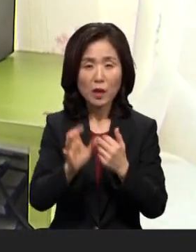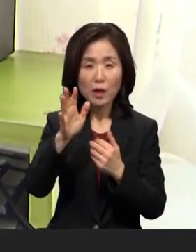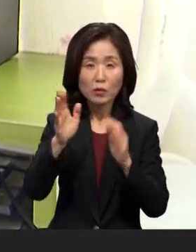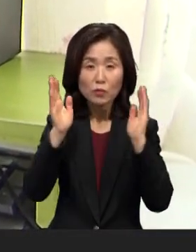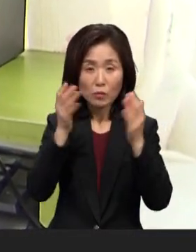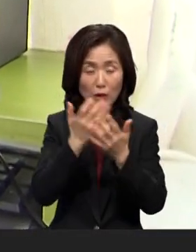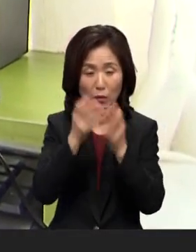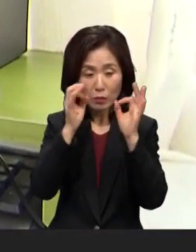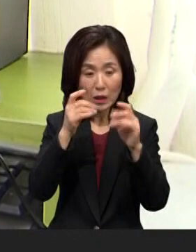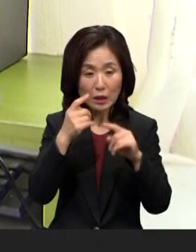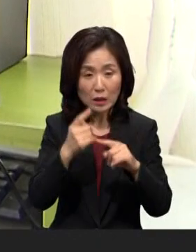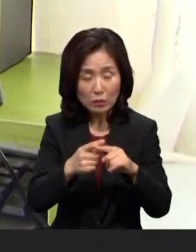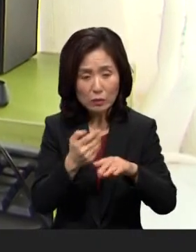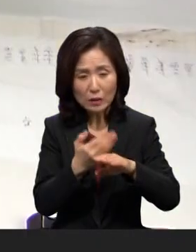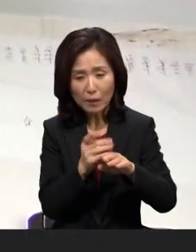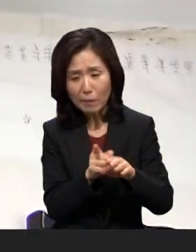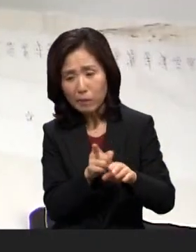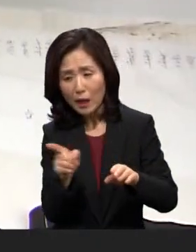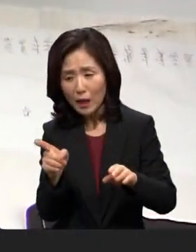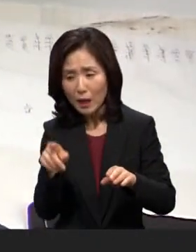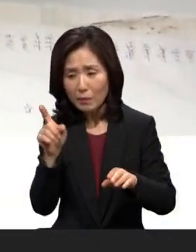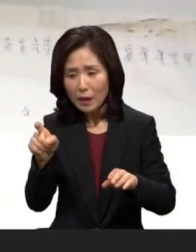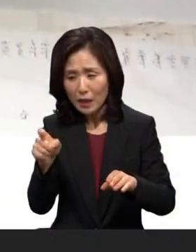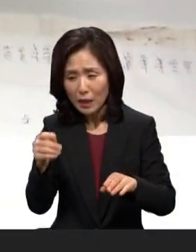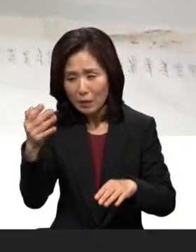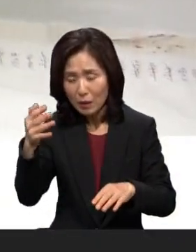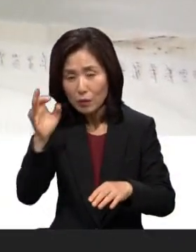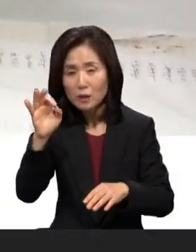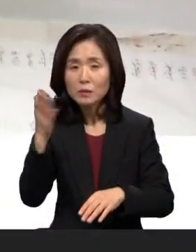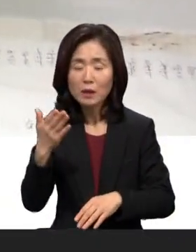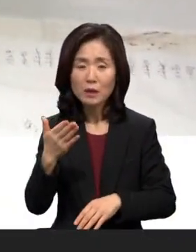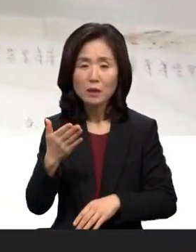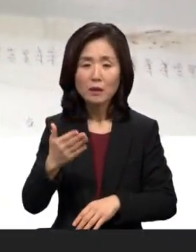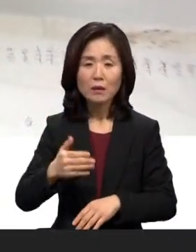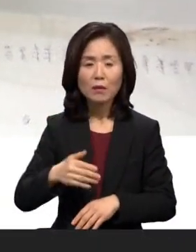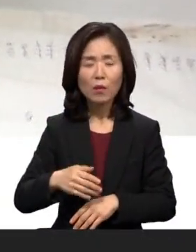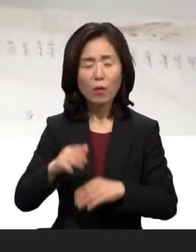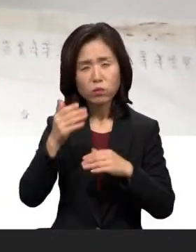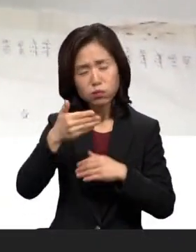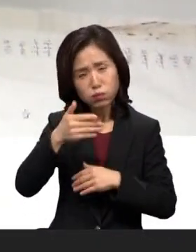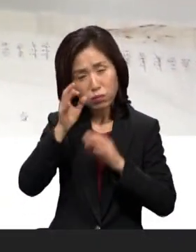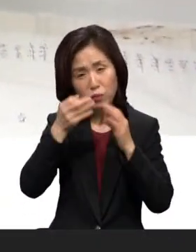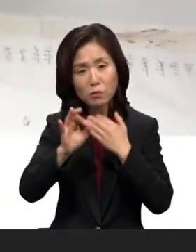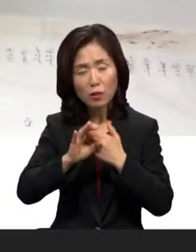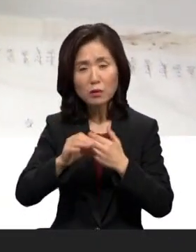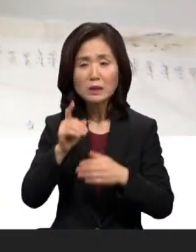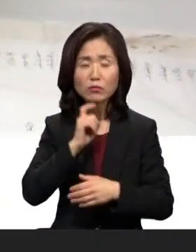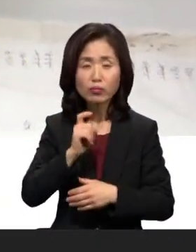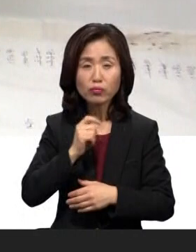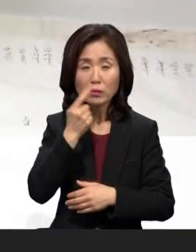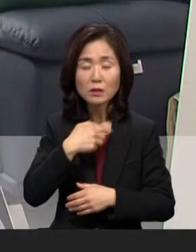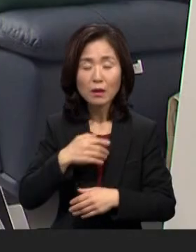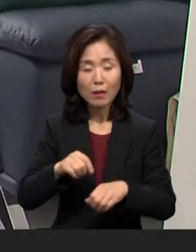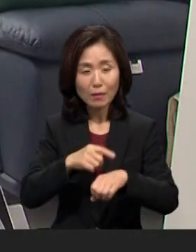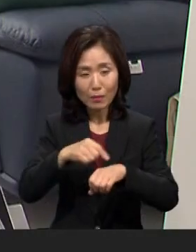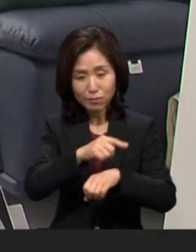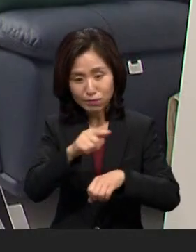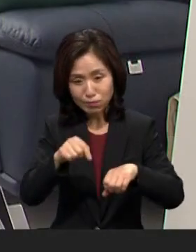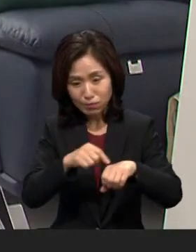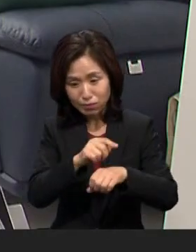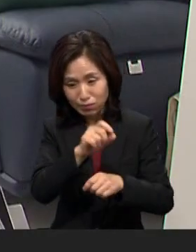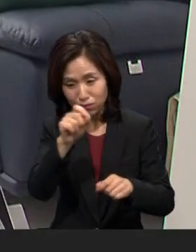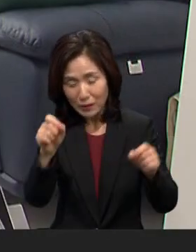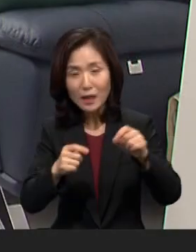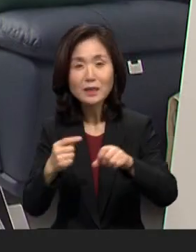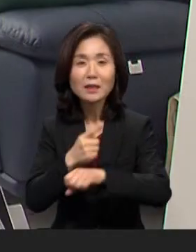주인 콘텐츠의 소리 갑니다 폴 따봉 스푼 항거와 큰 1시간 지날 때도 있어요 원격